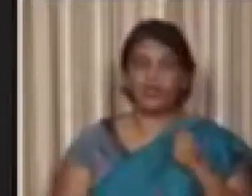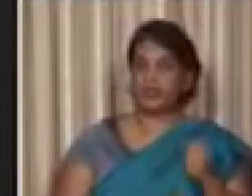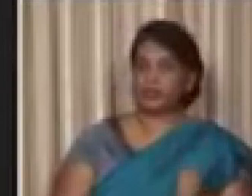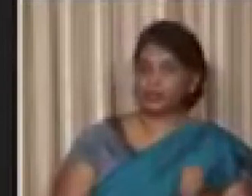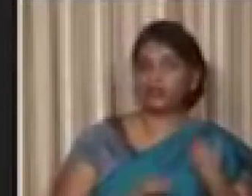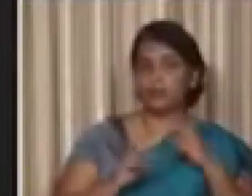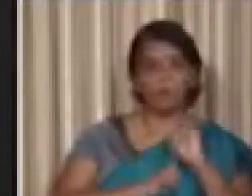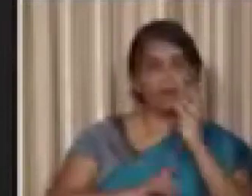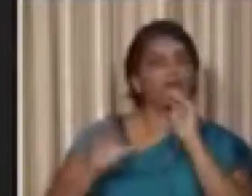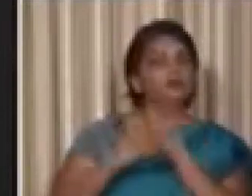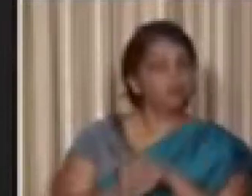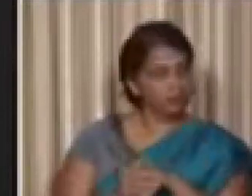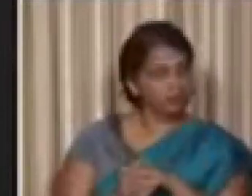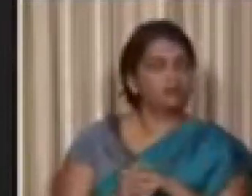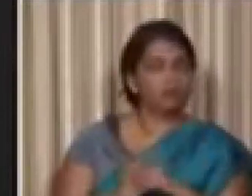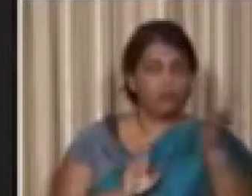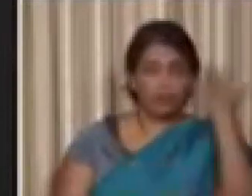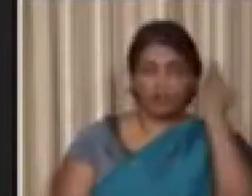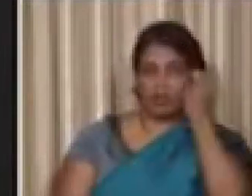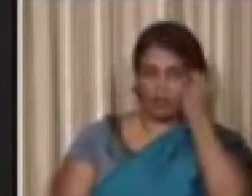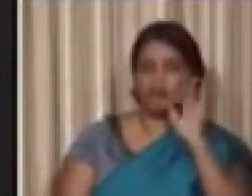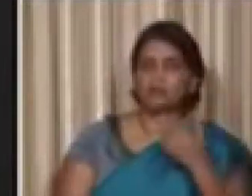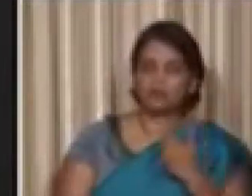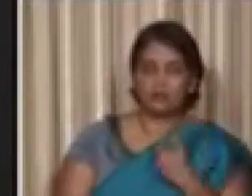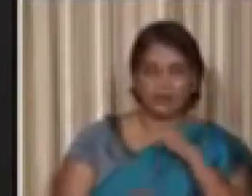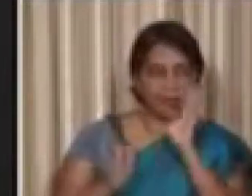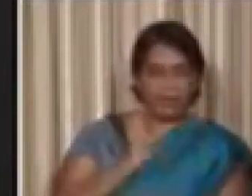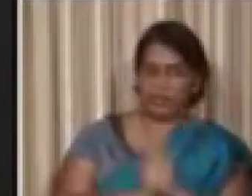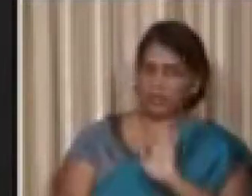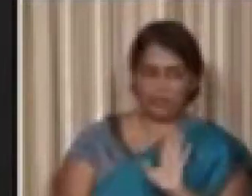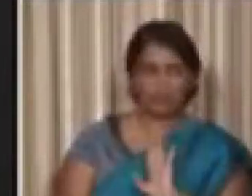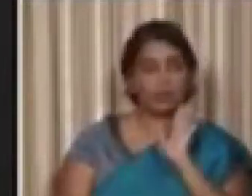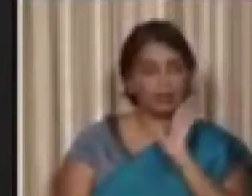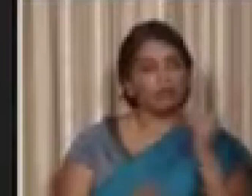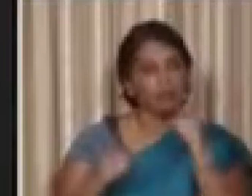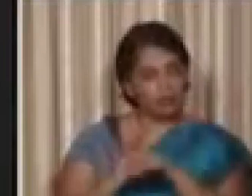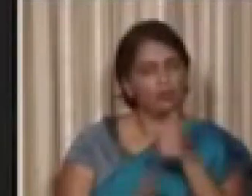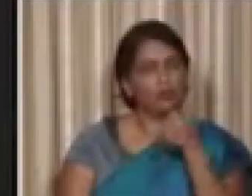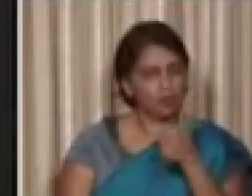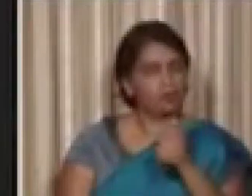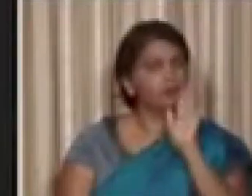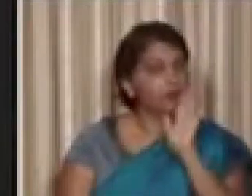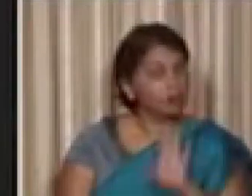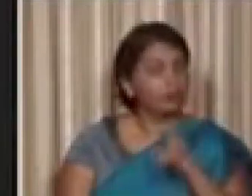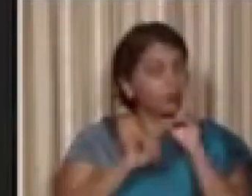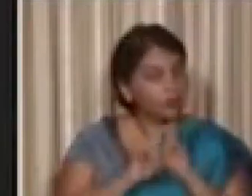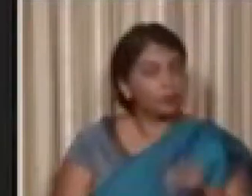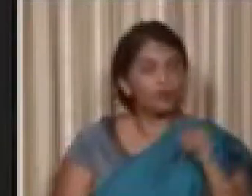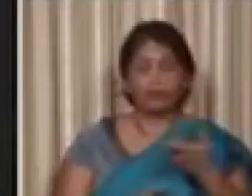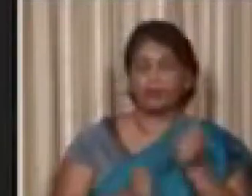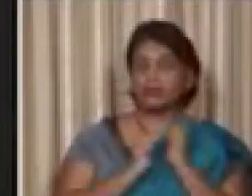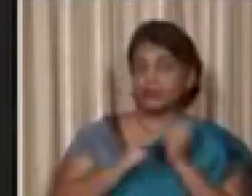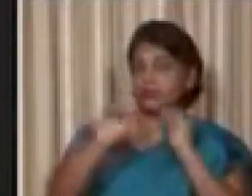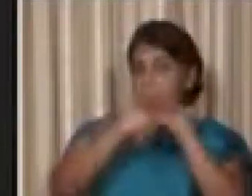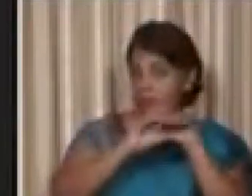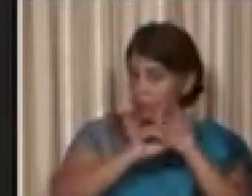එන්න ඕනේ පාර්ලිමේන්තුවට කියලා මේ වෙලාවේ මතයක් තිබුණා. ඒක අපි බැහැර කරන්නේ නැහැ. ඒ අය එන එක හොඳයි. නමුත් ඒ වගේම කිතිමුණා තනතුරු වලට පත්